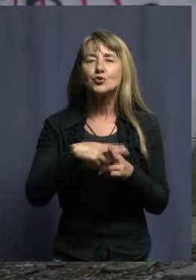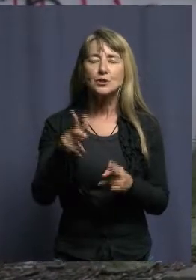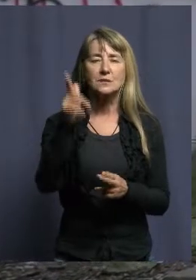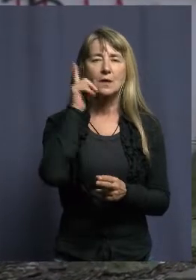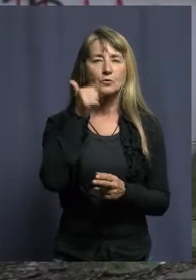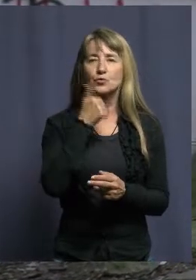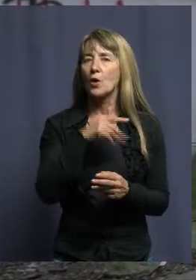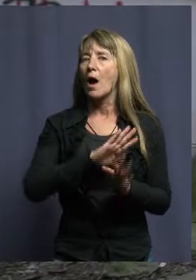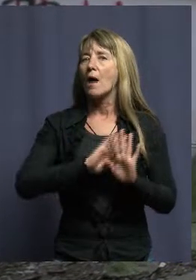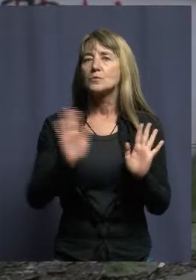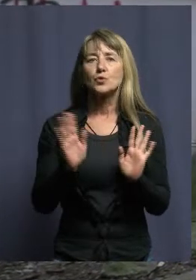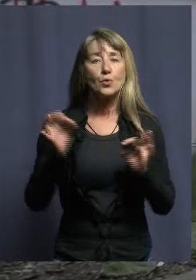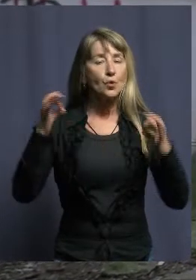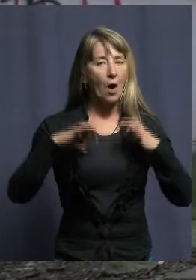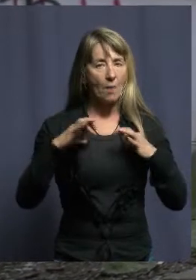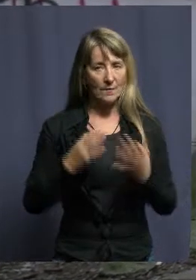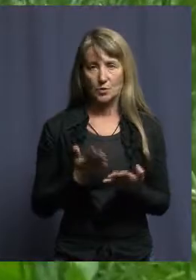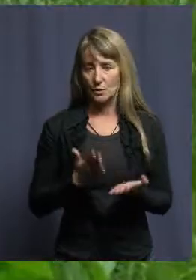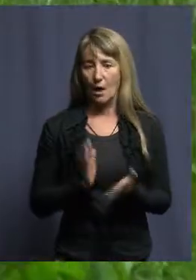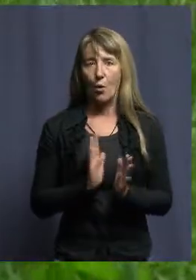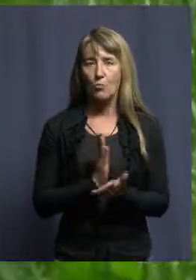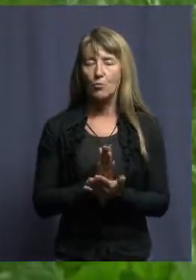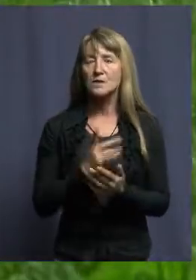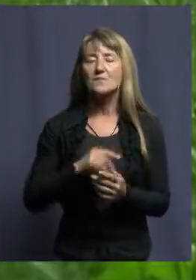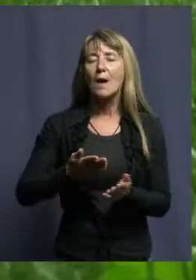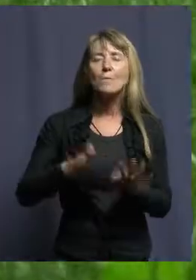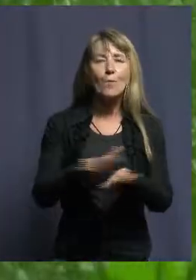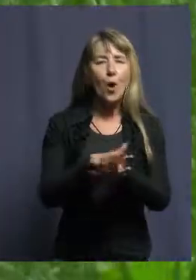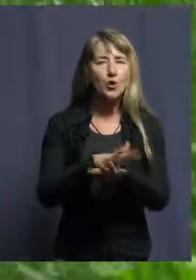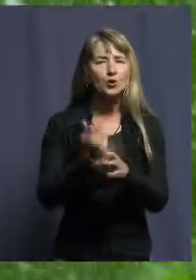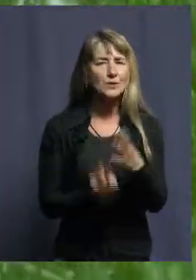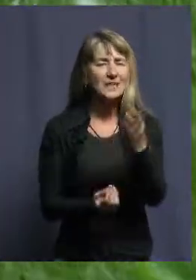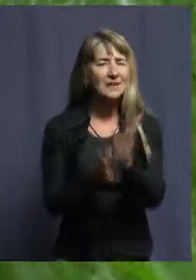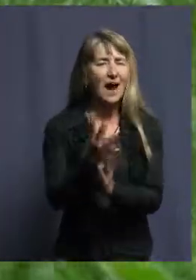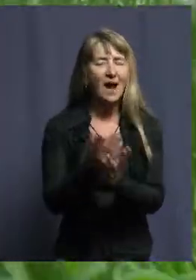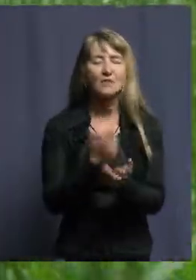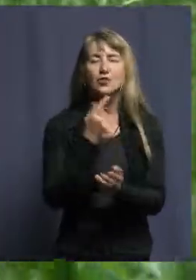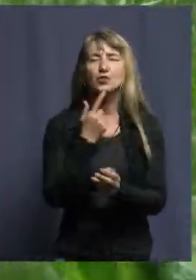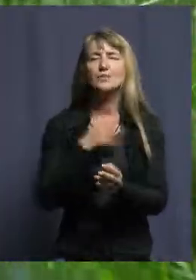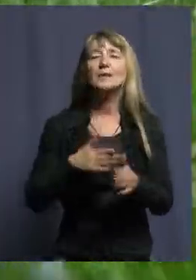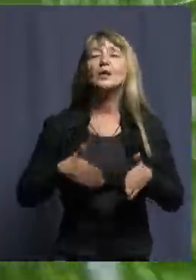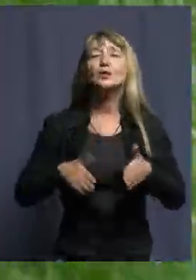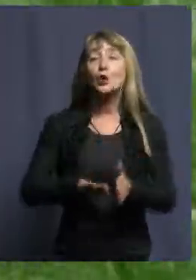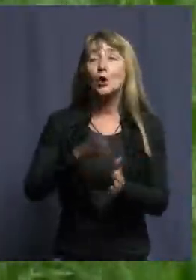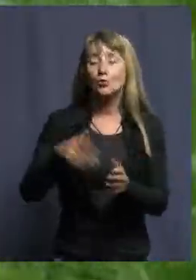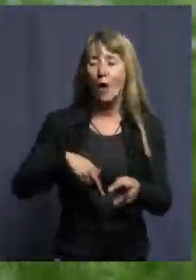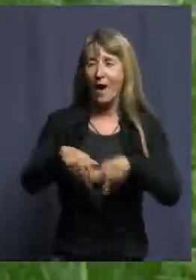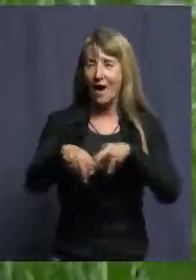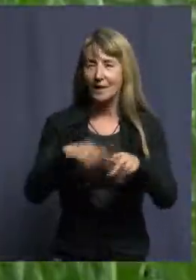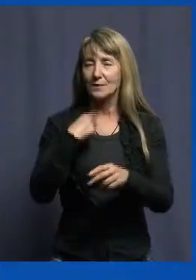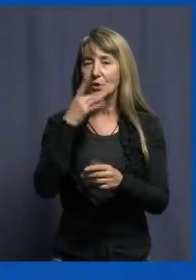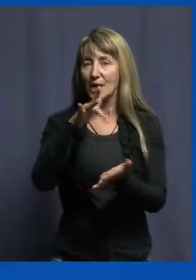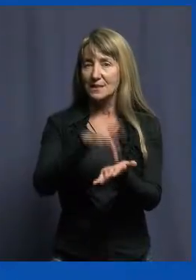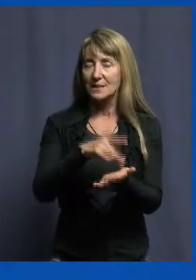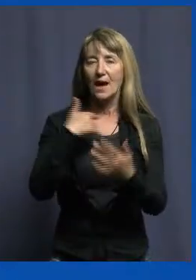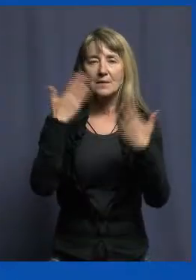što je apsolutno obaveza da vam tako bude. Da bude sve pokošeno što se trave tiče, da imate trotoare recimo kad pogledate od centra